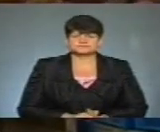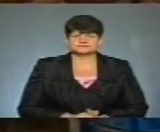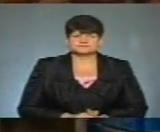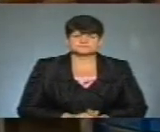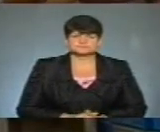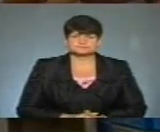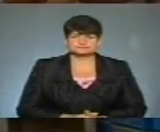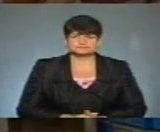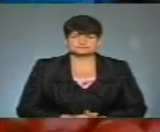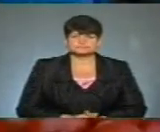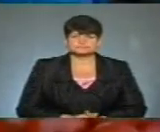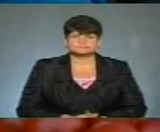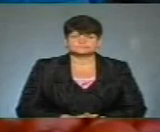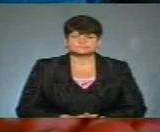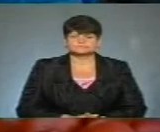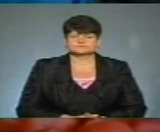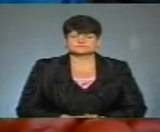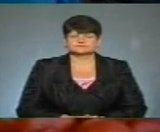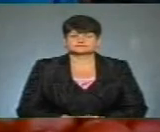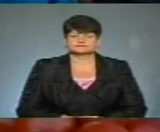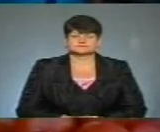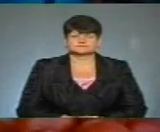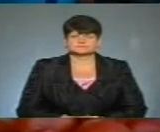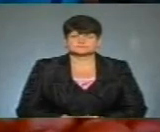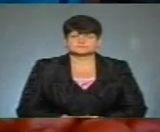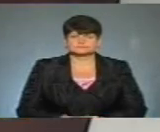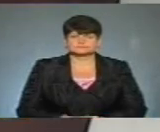Андрій Прокопів, Василь Панчук. Новини на Суспільному. Тернопіль.